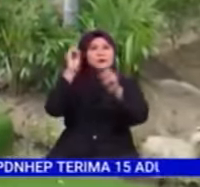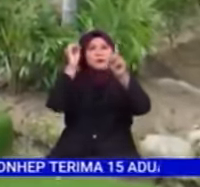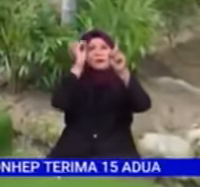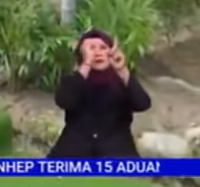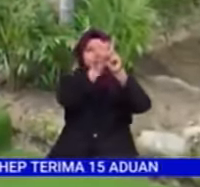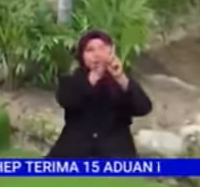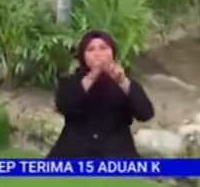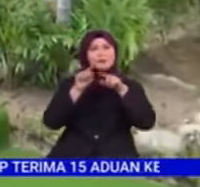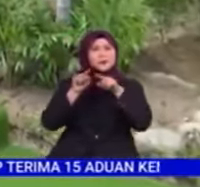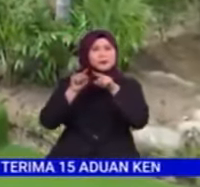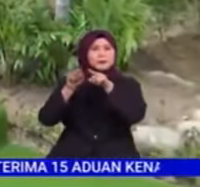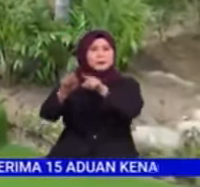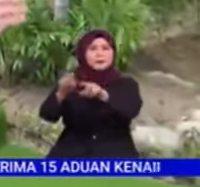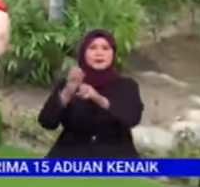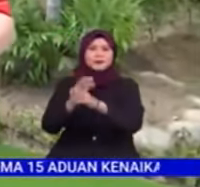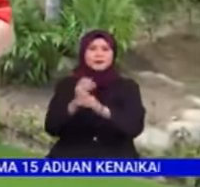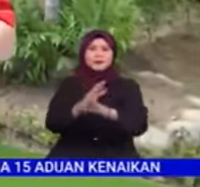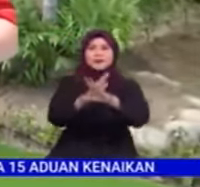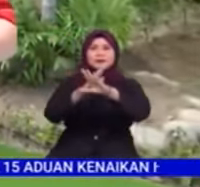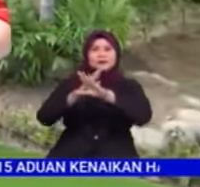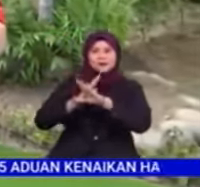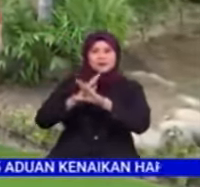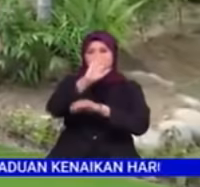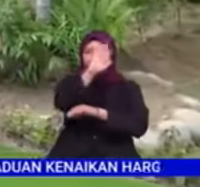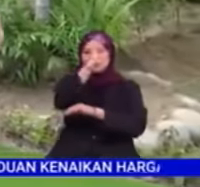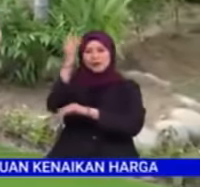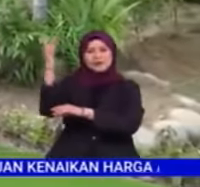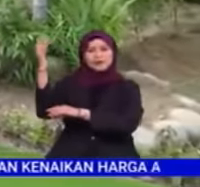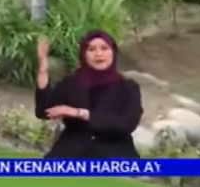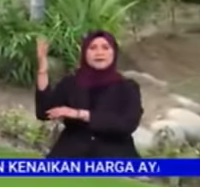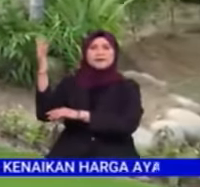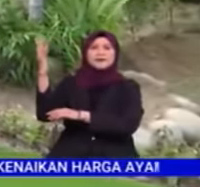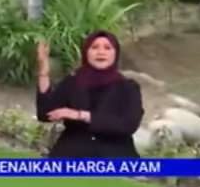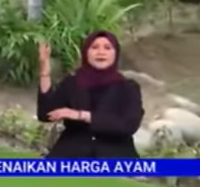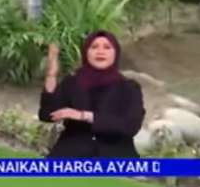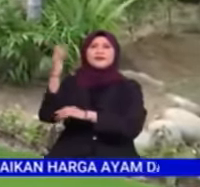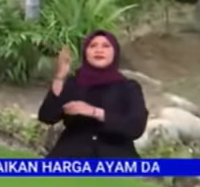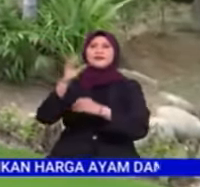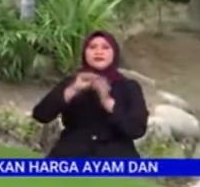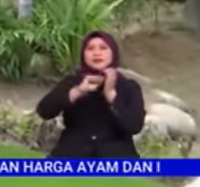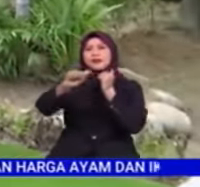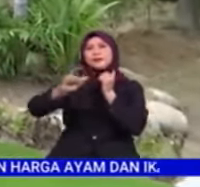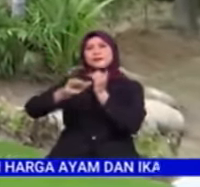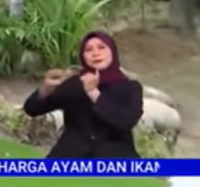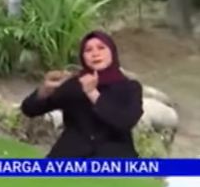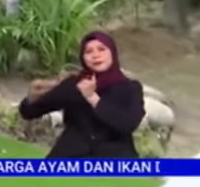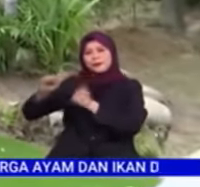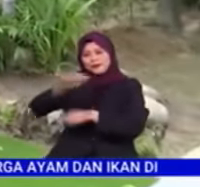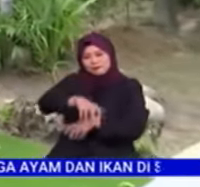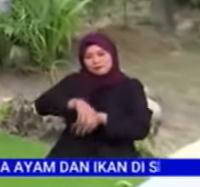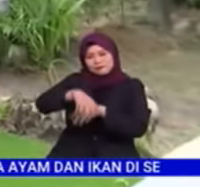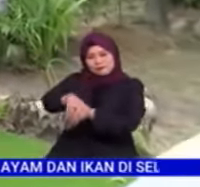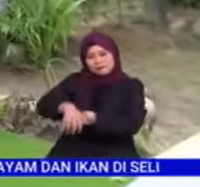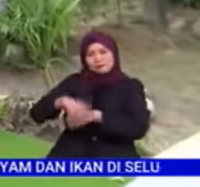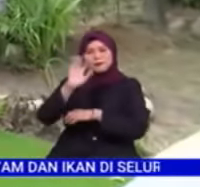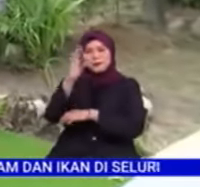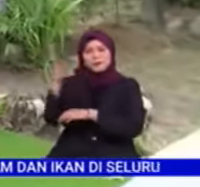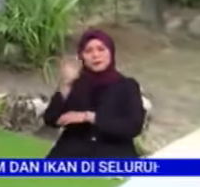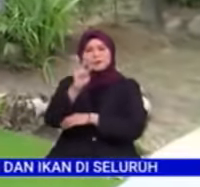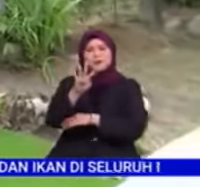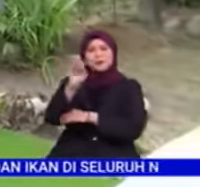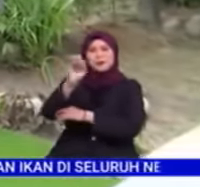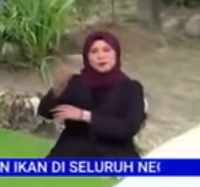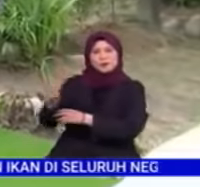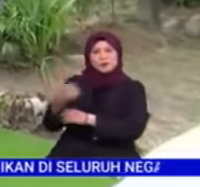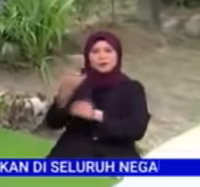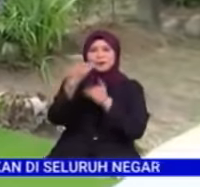objektifnya sejajar usaha melindungi hutan nah semulajadi melalui campaign penanaman pokok berjumlah 40